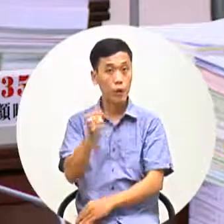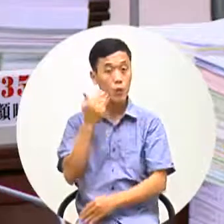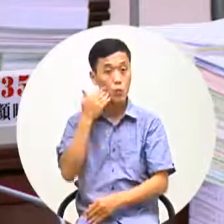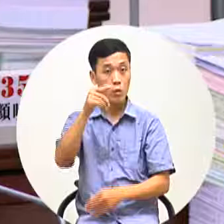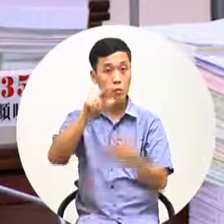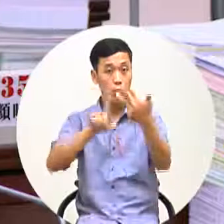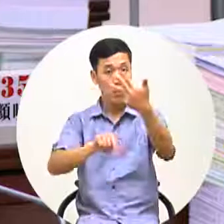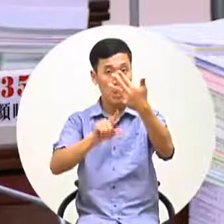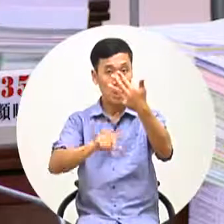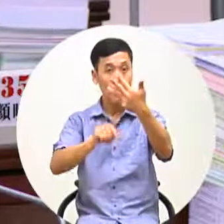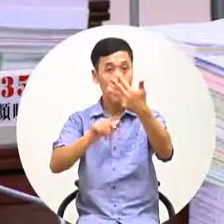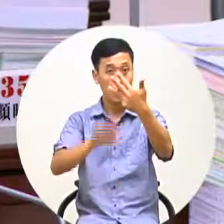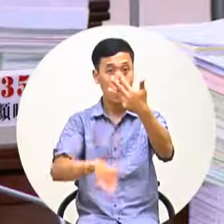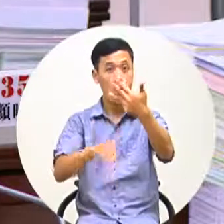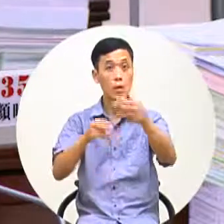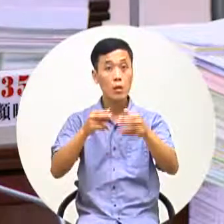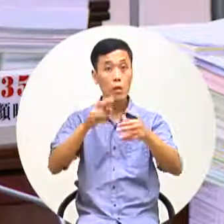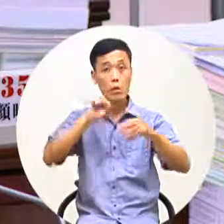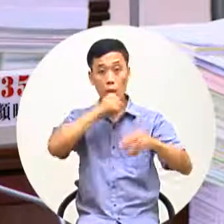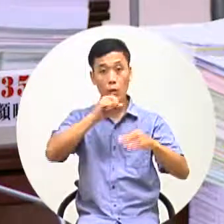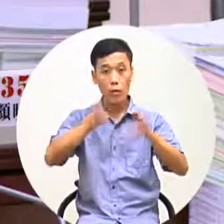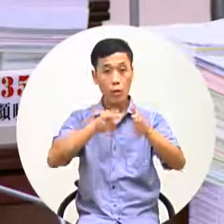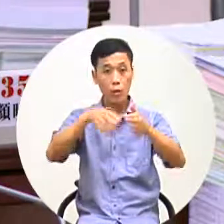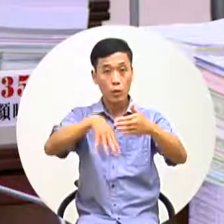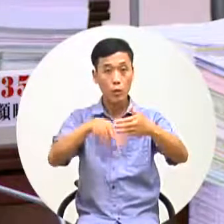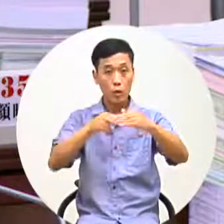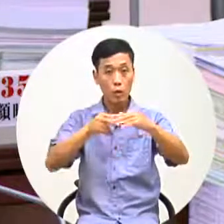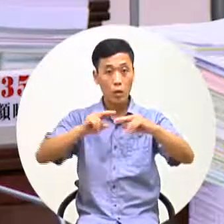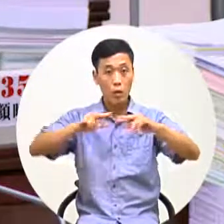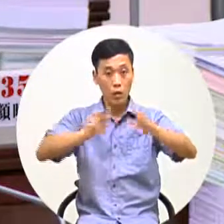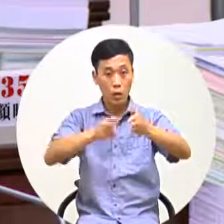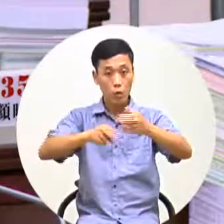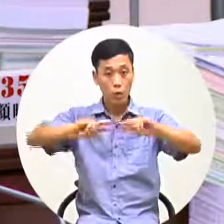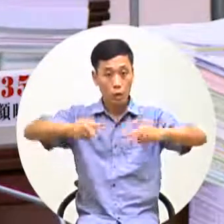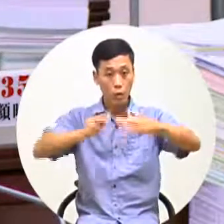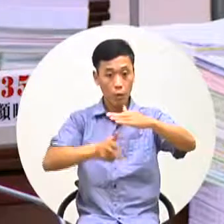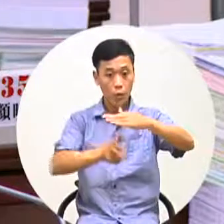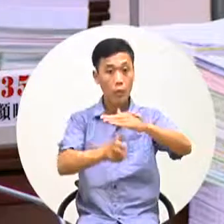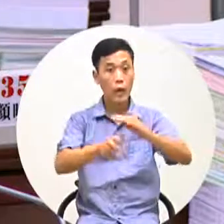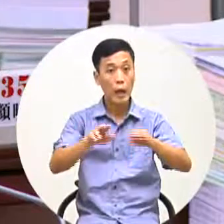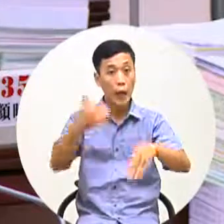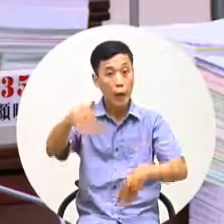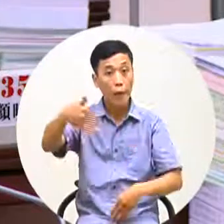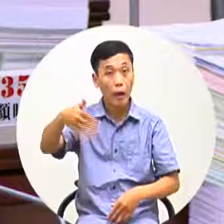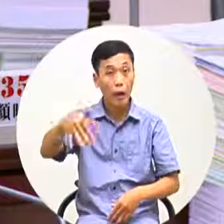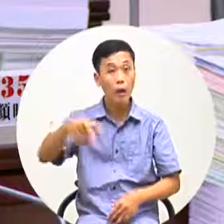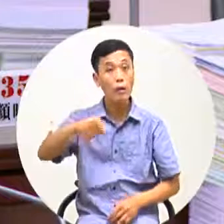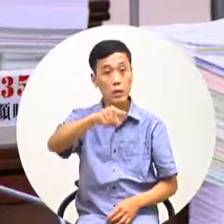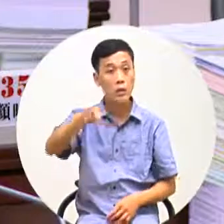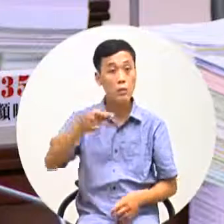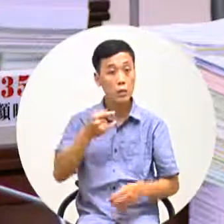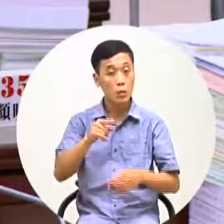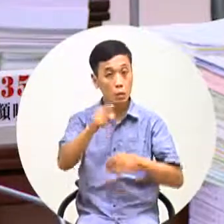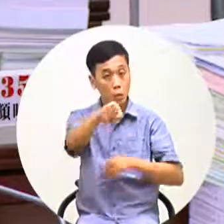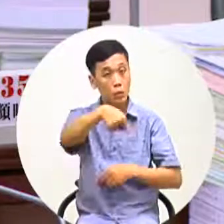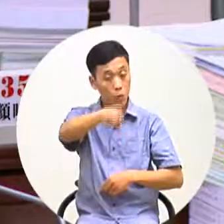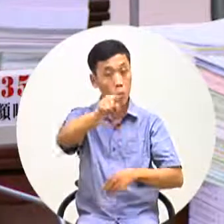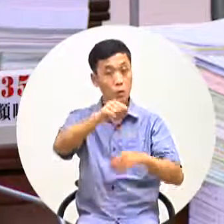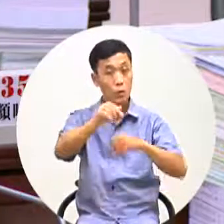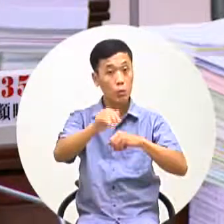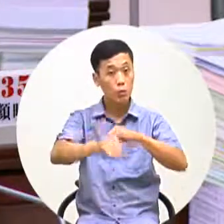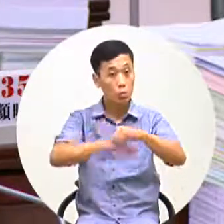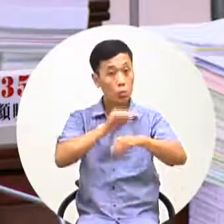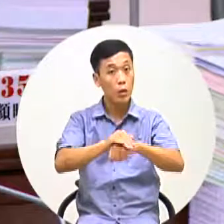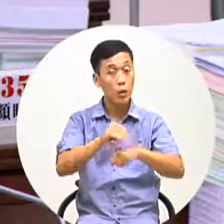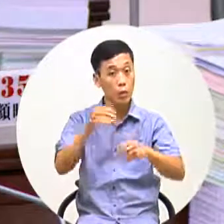地下化依旧没有通车，你到底可不可以做？敢袂当讲，敢袂当听？哦，但你应该一并回